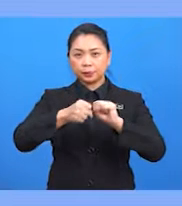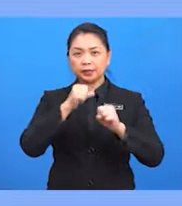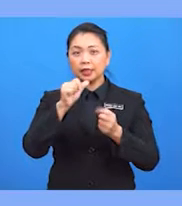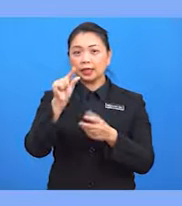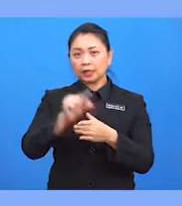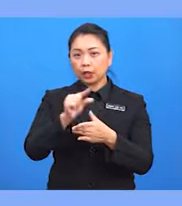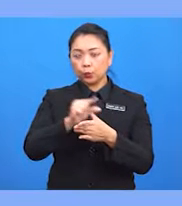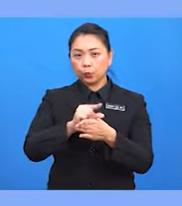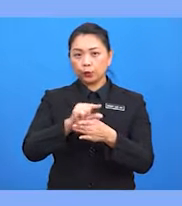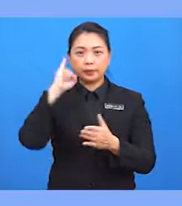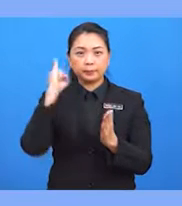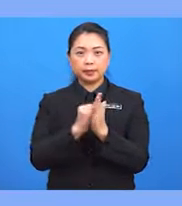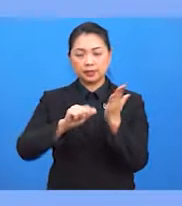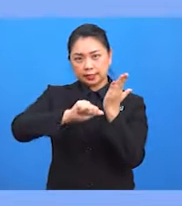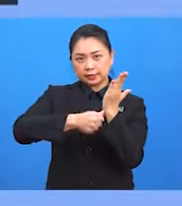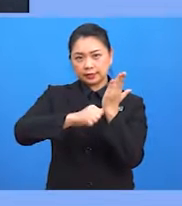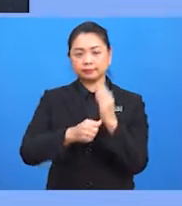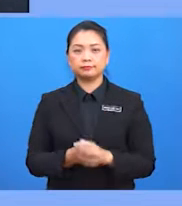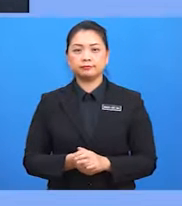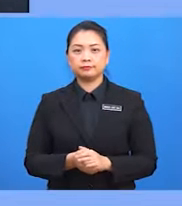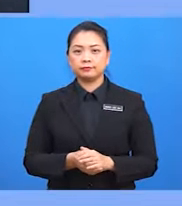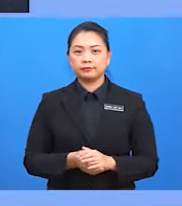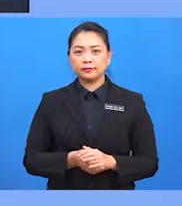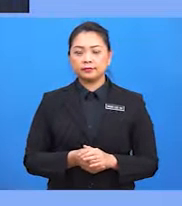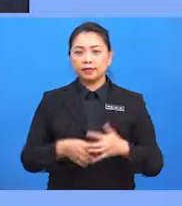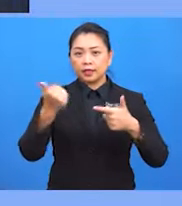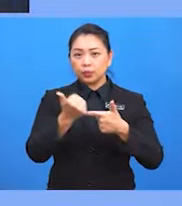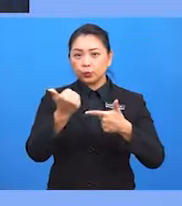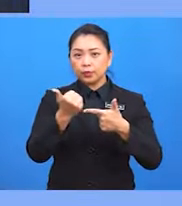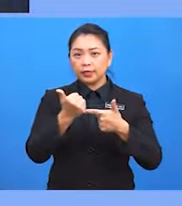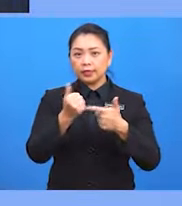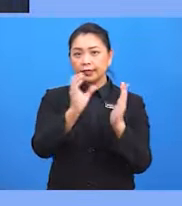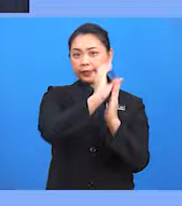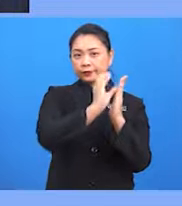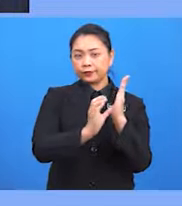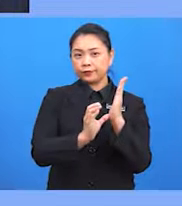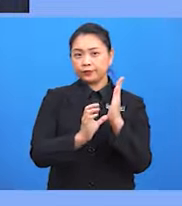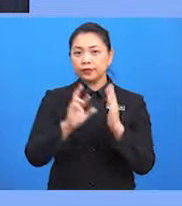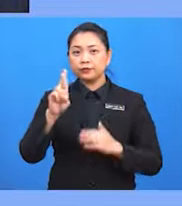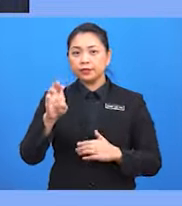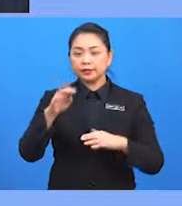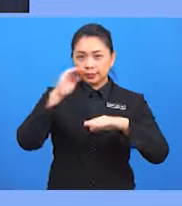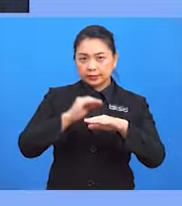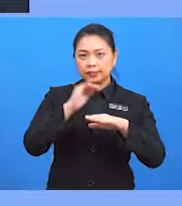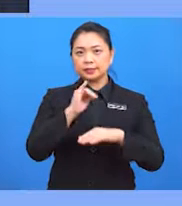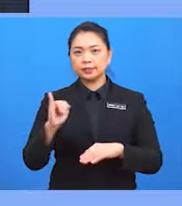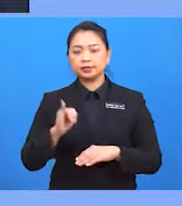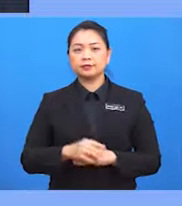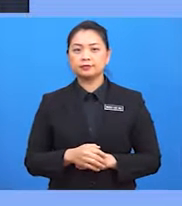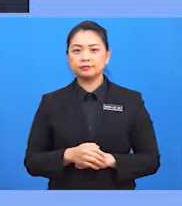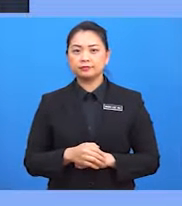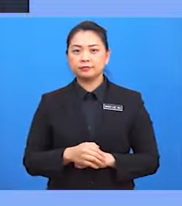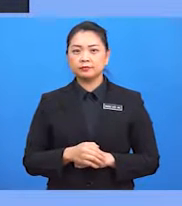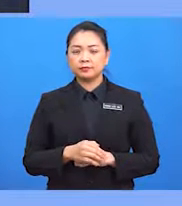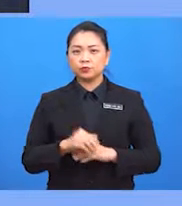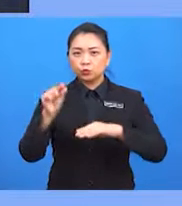nyata. Manakala yang kedua adalah creative retouching, iaitu mengedit gambar yang lebih kreatif mengikut